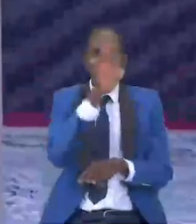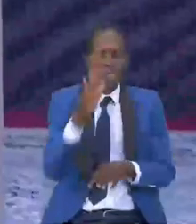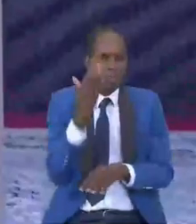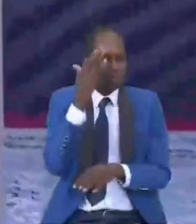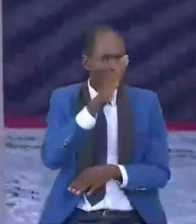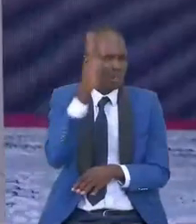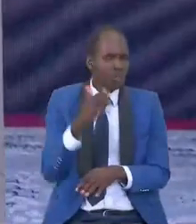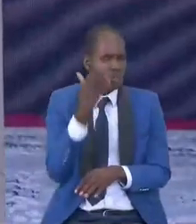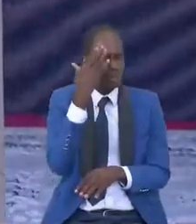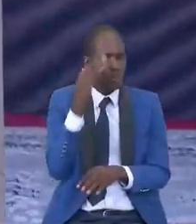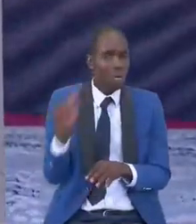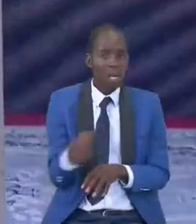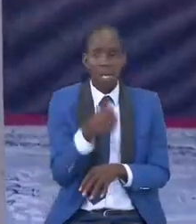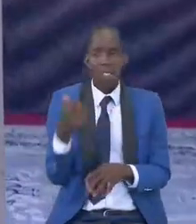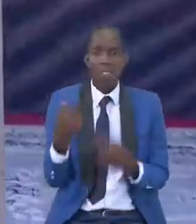Alors